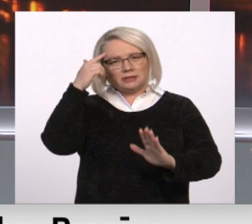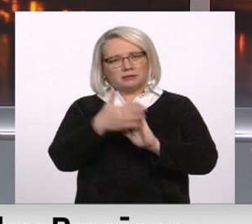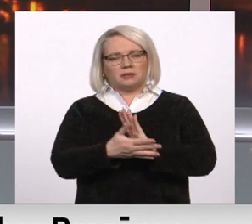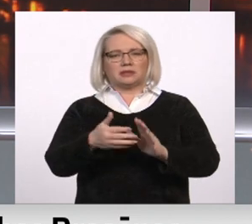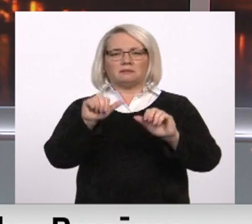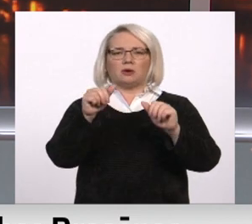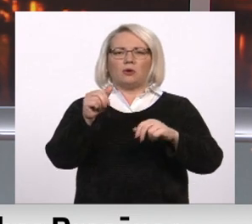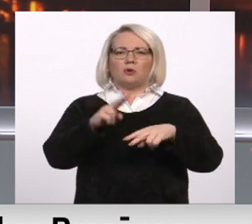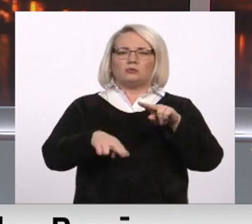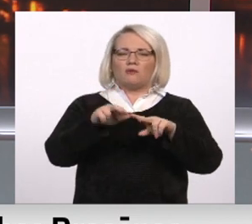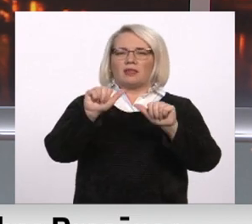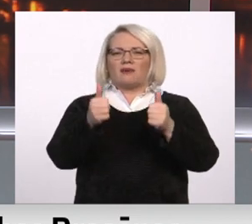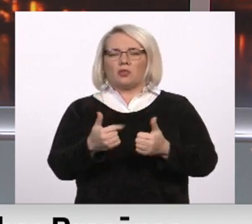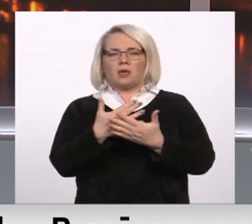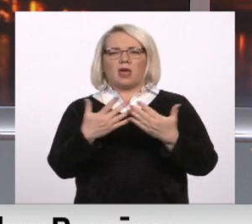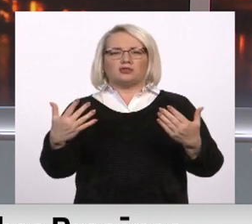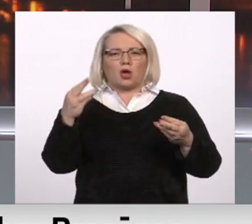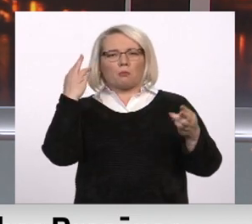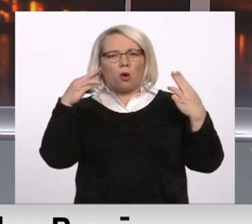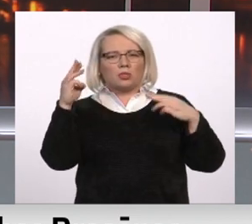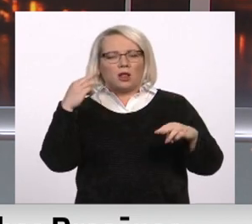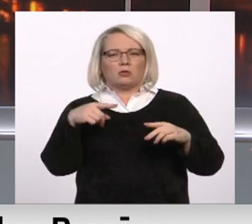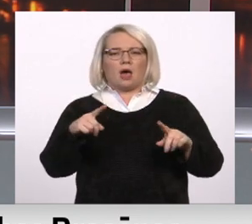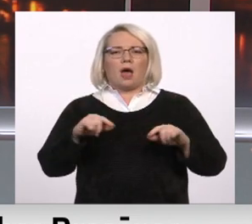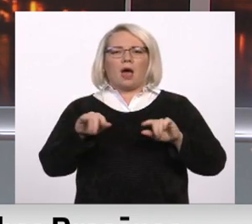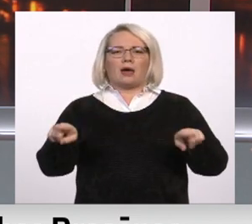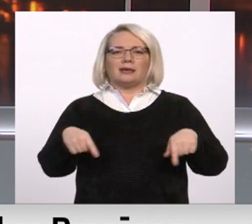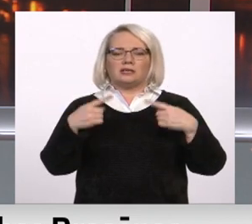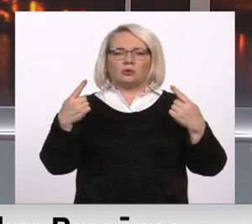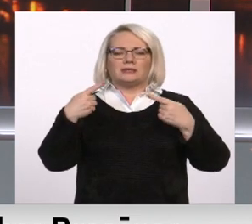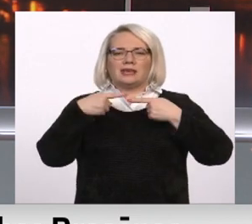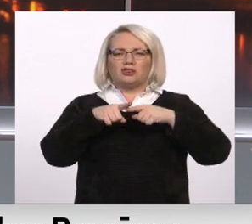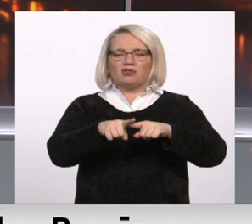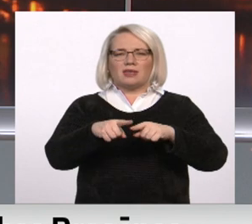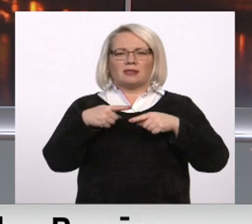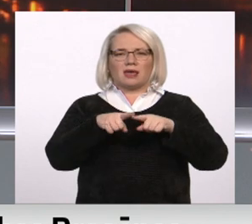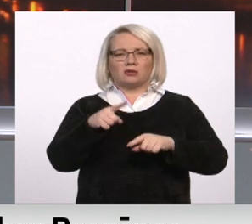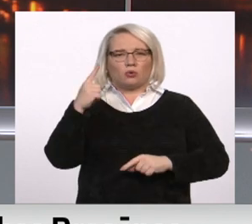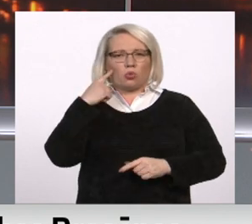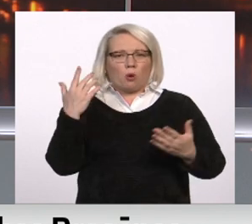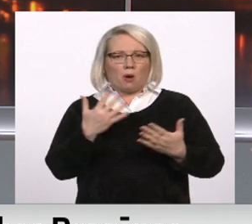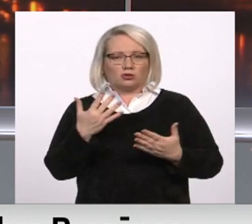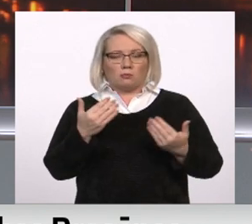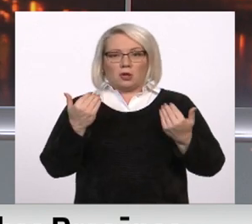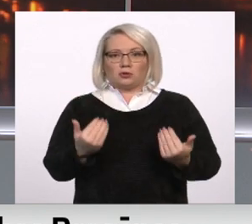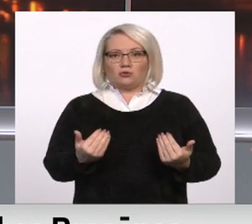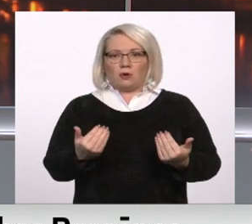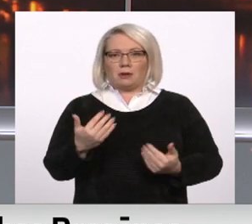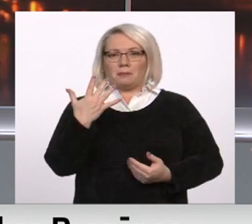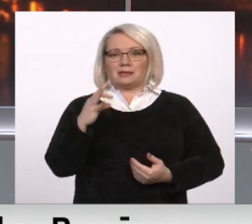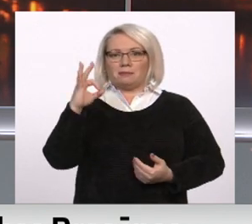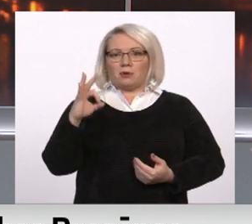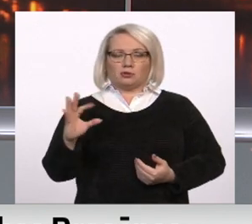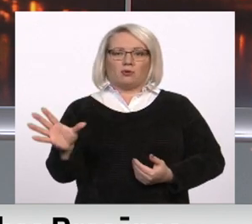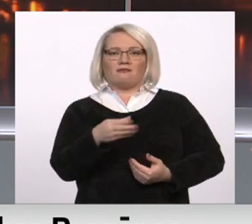dažādus modeļus un kā tie darbojas, tā attīstot tik nepieciešamo inženiertehnisko domāšanu. Tomēr šobrīd tikai apmēram 5% no